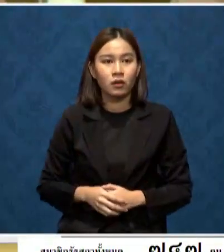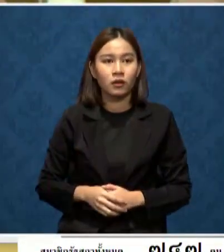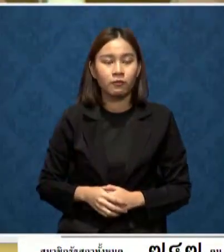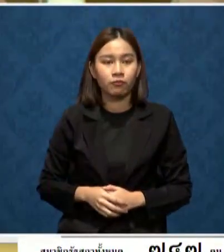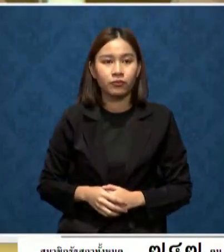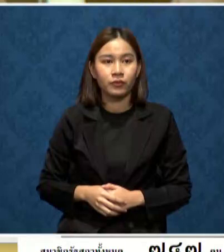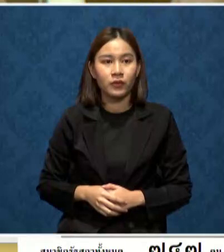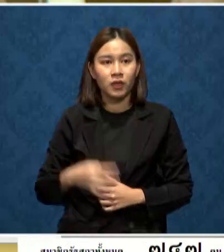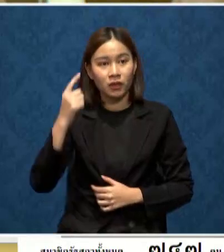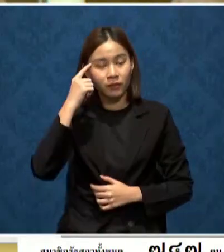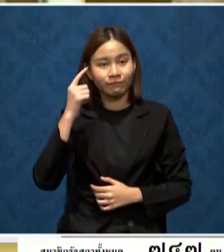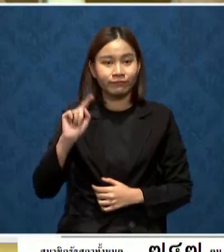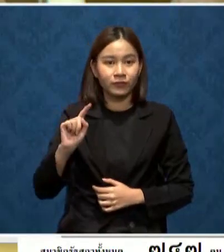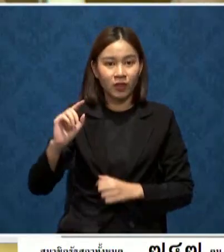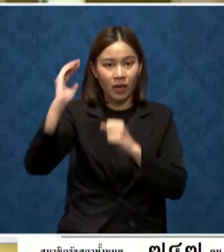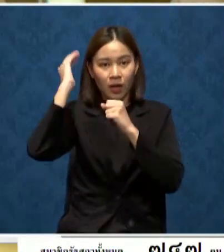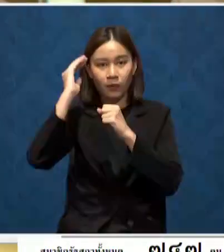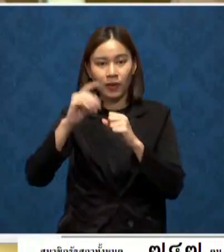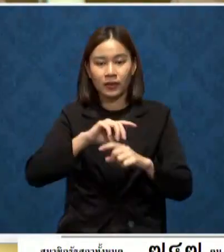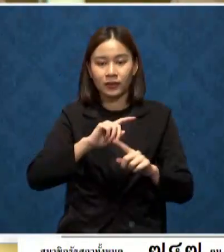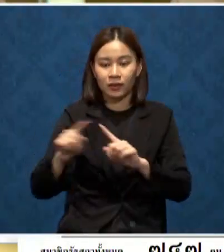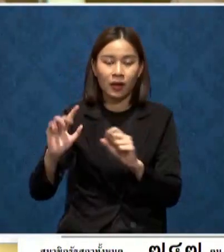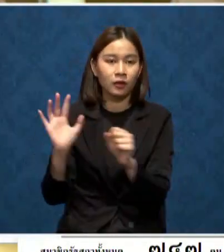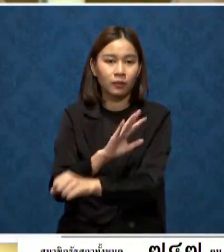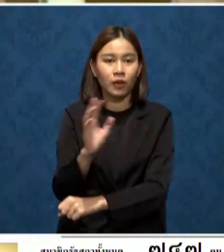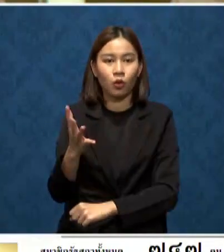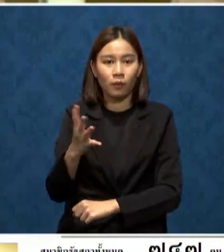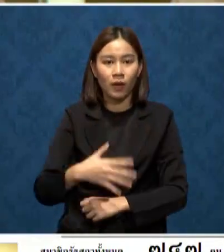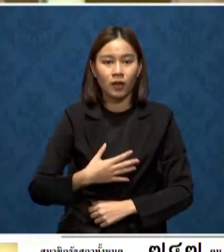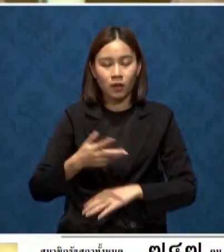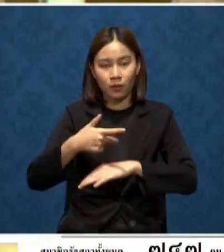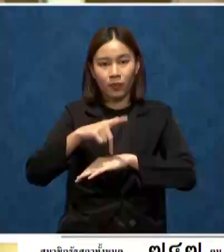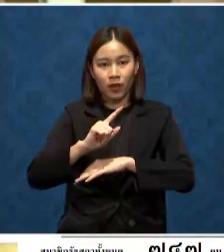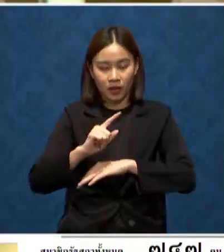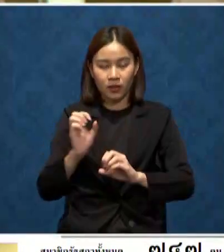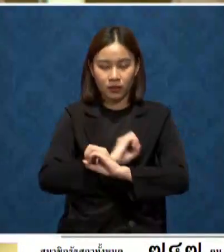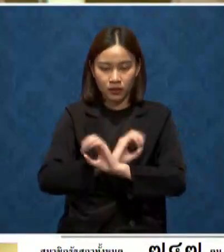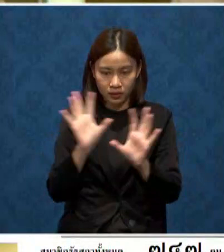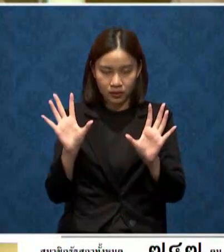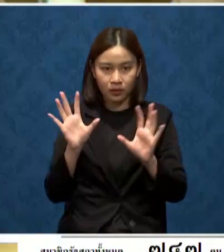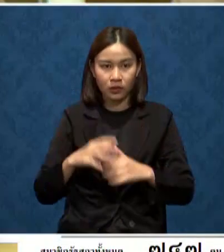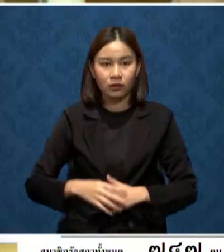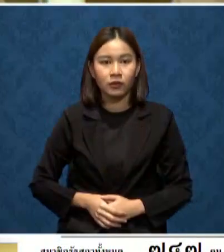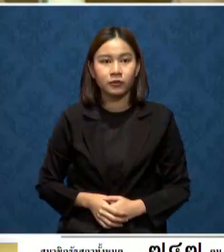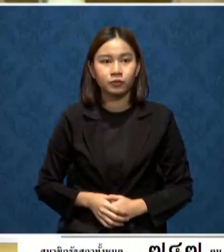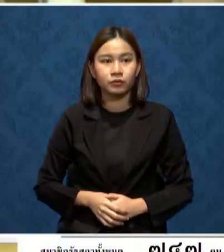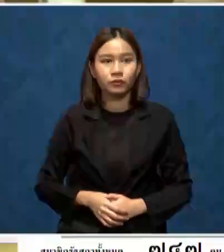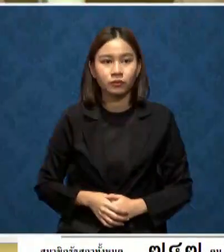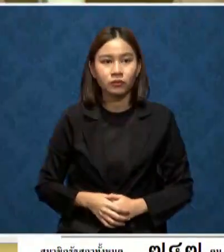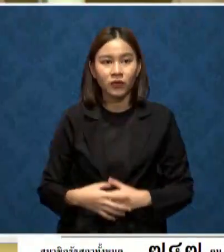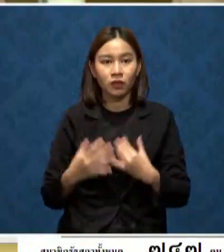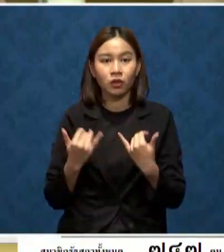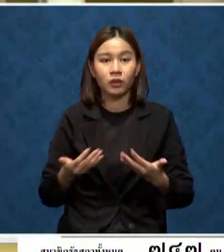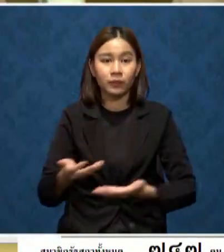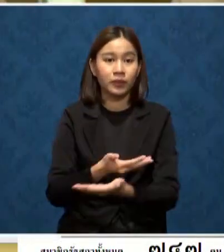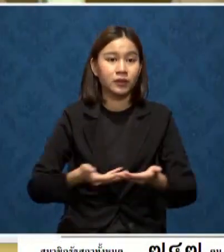ทำให้ฆารแล้วไม่คลบปุมทั้งหมดก็กาบเรีทปธานเพื่อกวามชดเจนนะครับวาสิ่งทเราคหลั